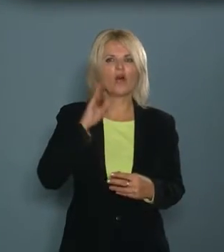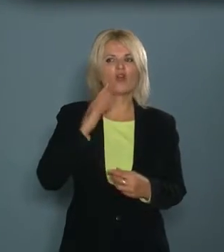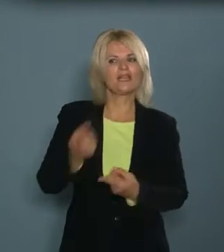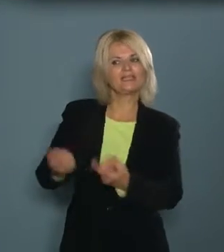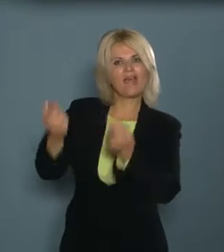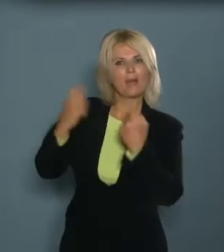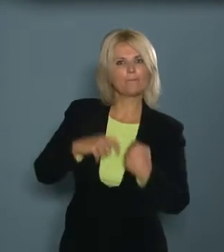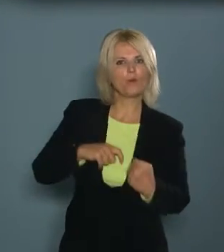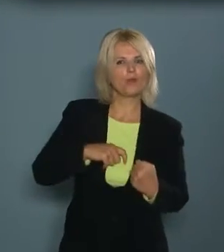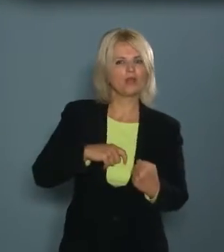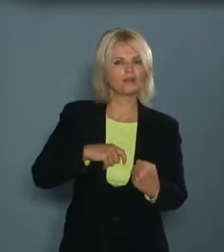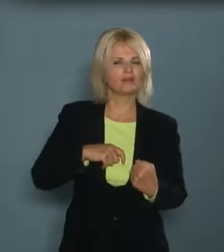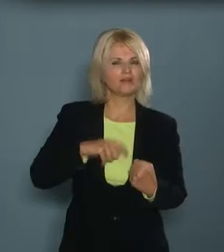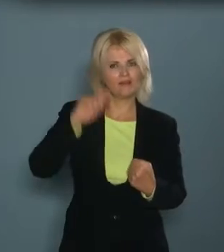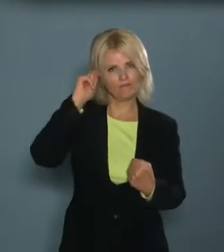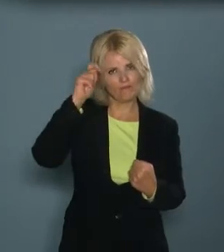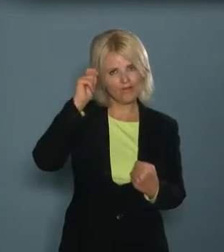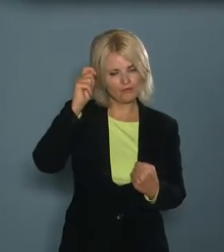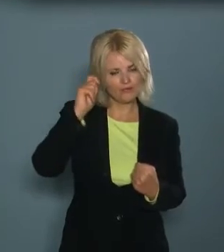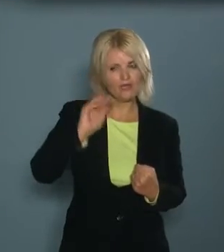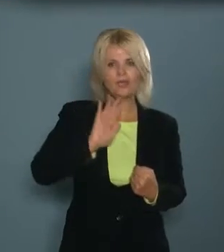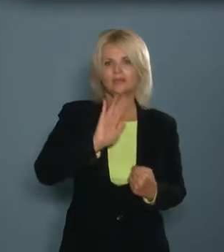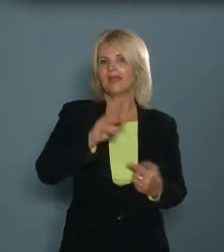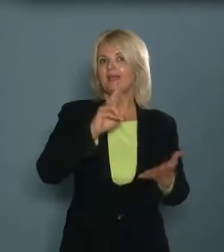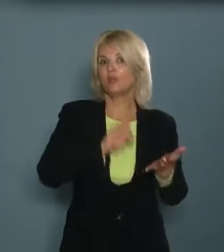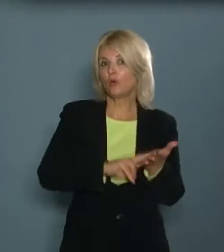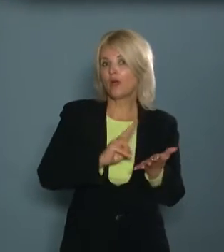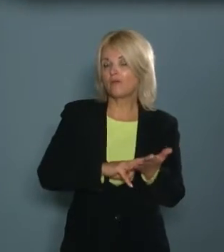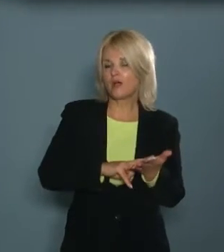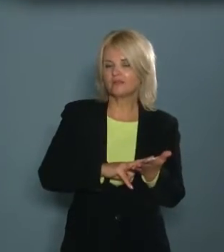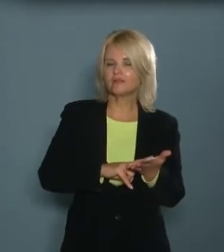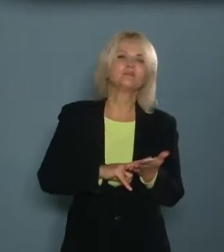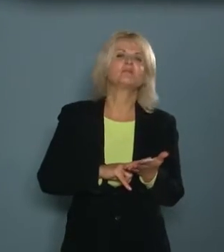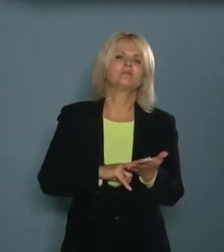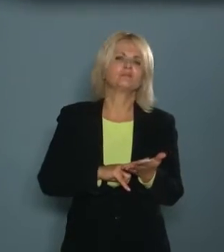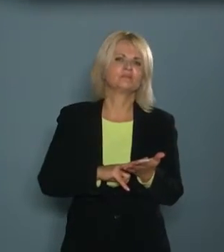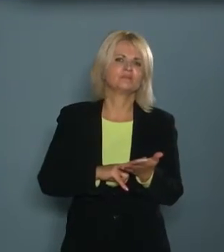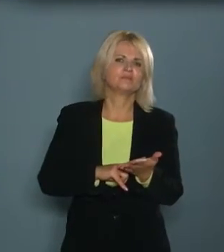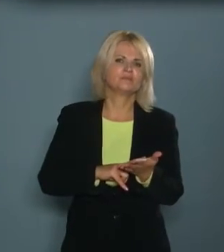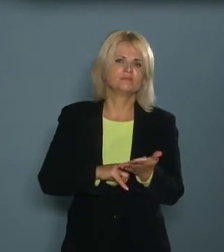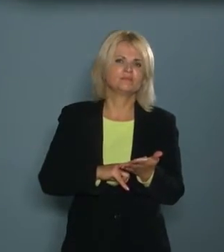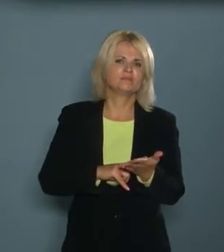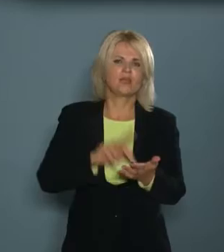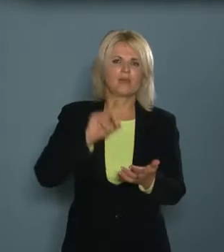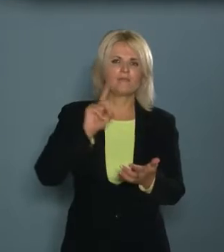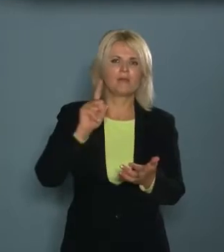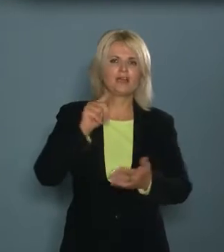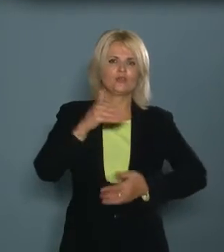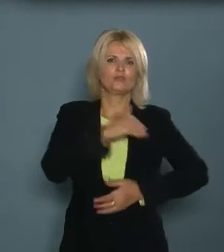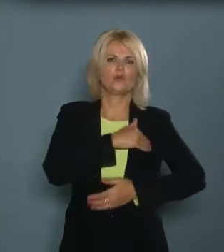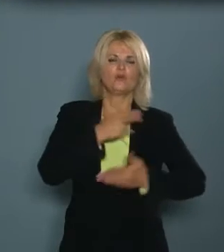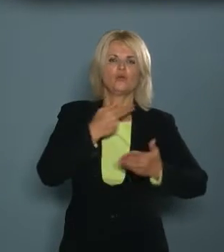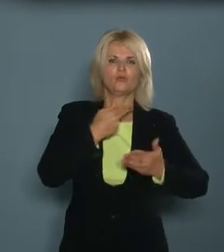Afganisztánból a csávót, mert hogy neki joga van végigülni a másodfokú